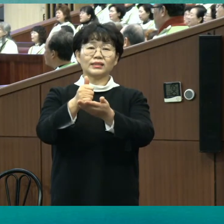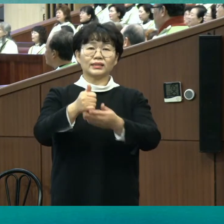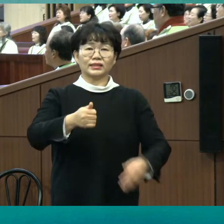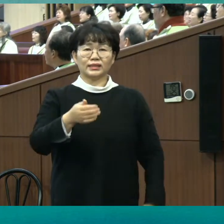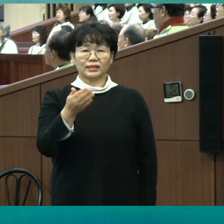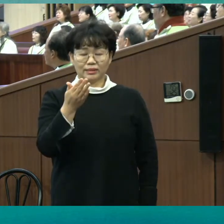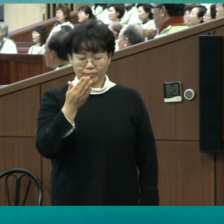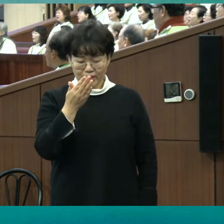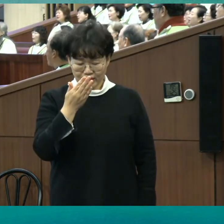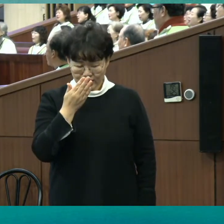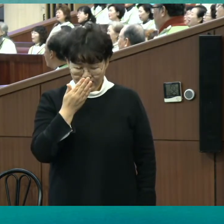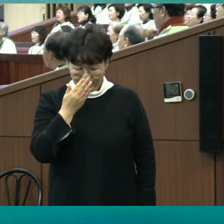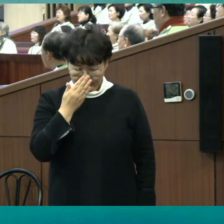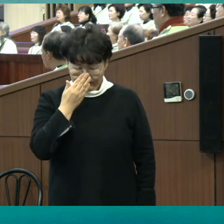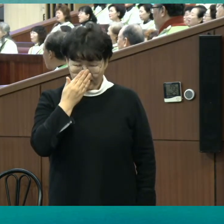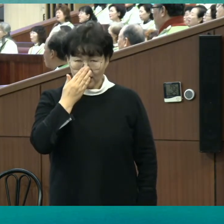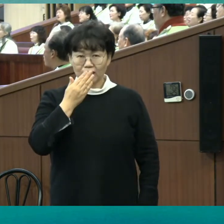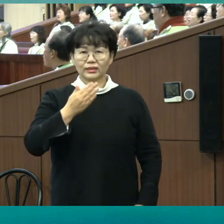하나님의